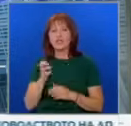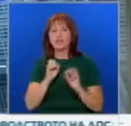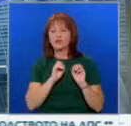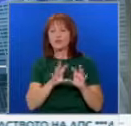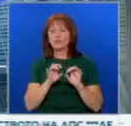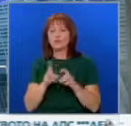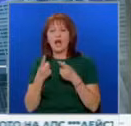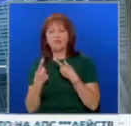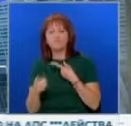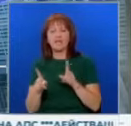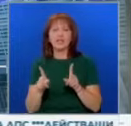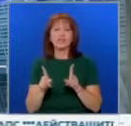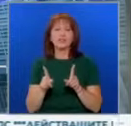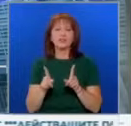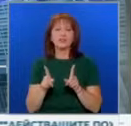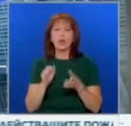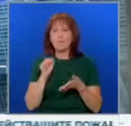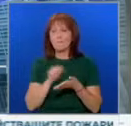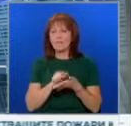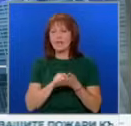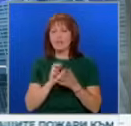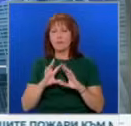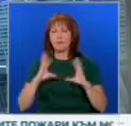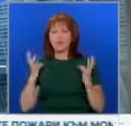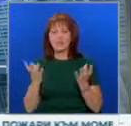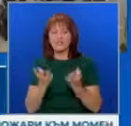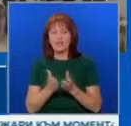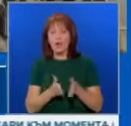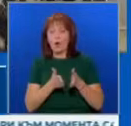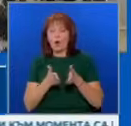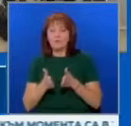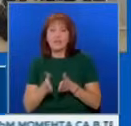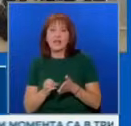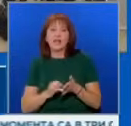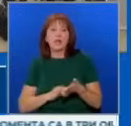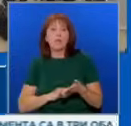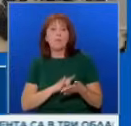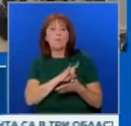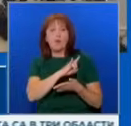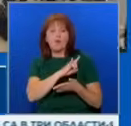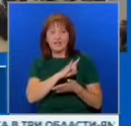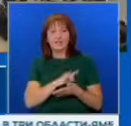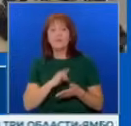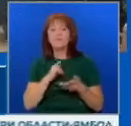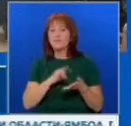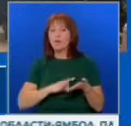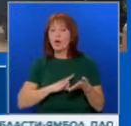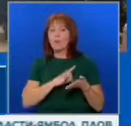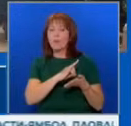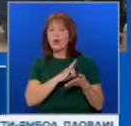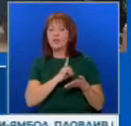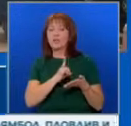съобщават различни медии по света, отменени полети. Авиационният сектор, разбира се,